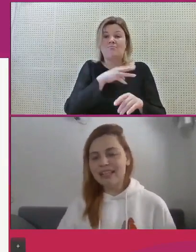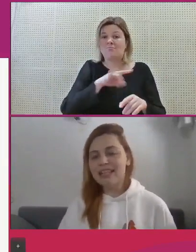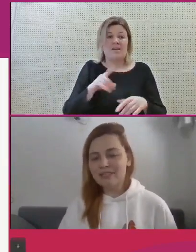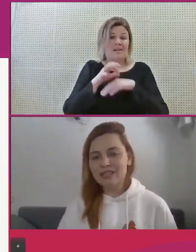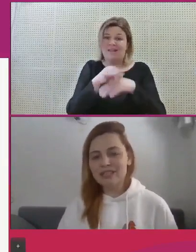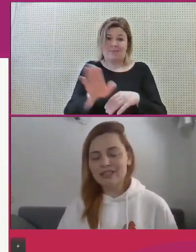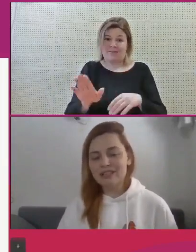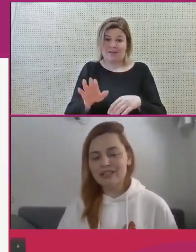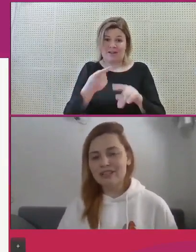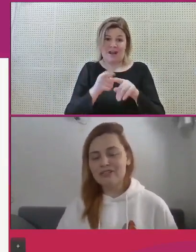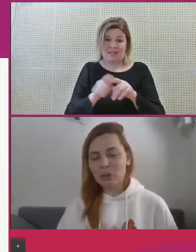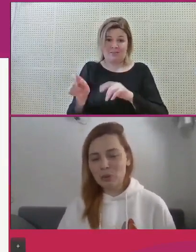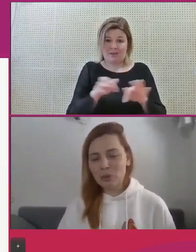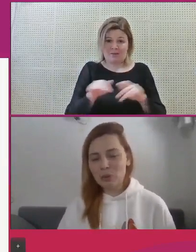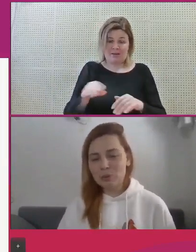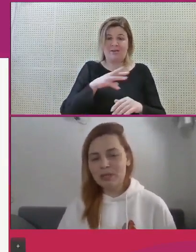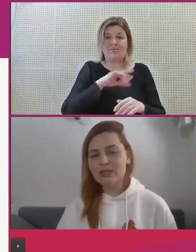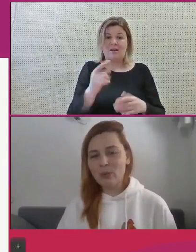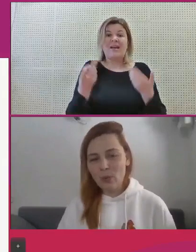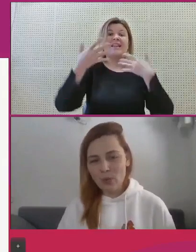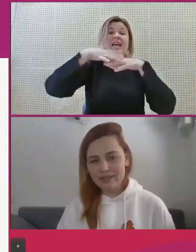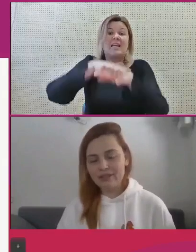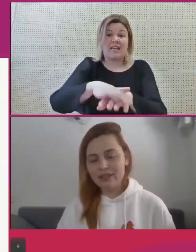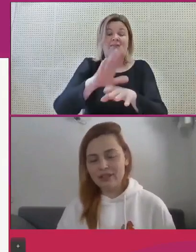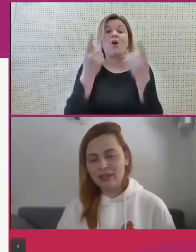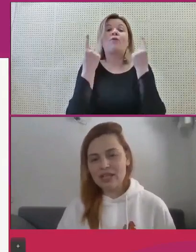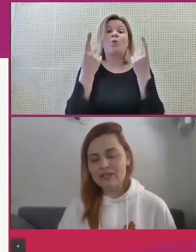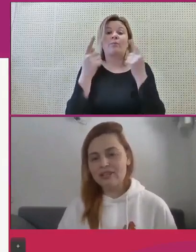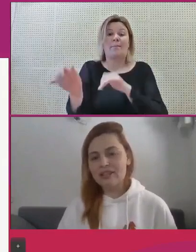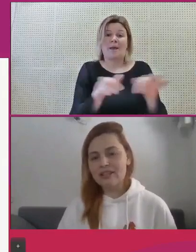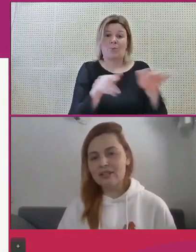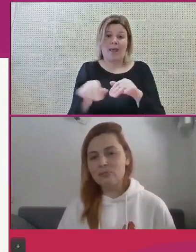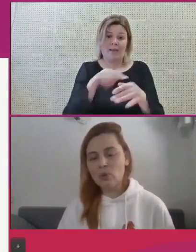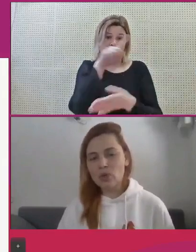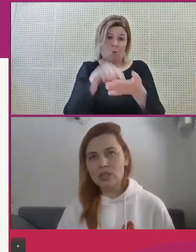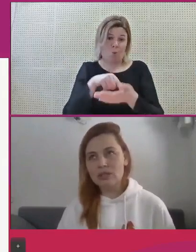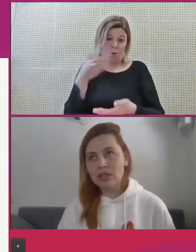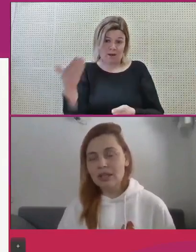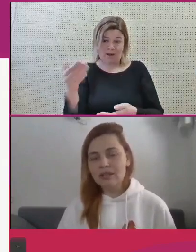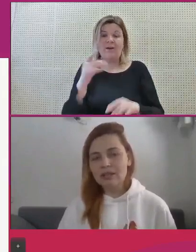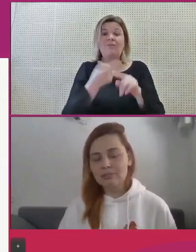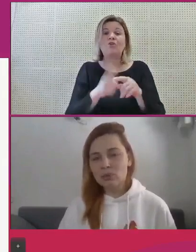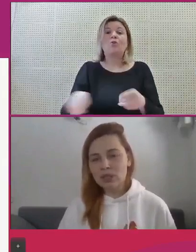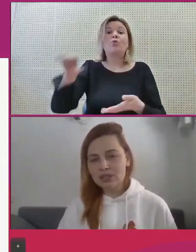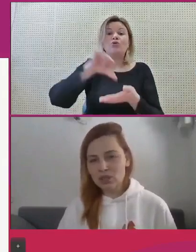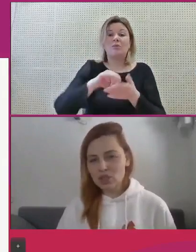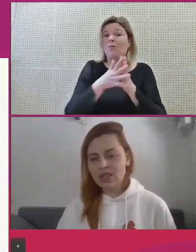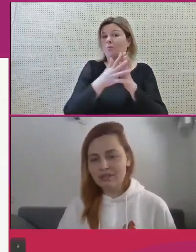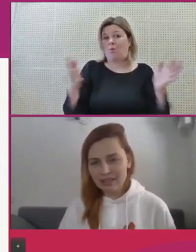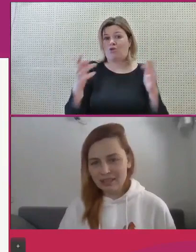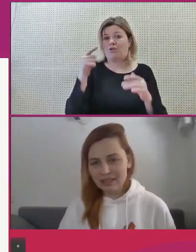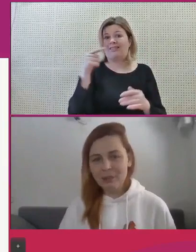мы интегрировались в крупное мероприятие города, в котором участвовало больше